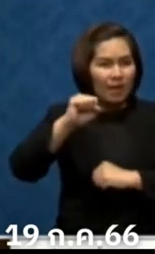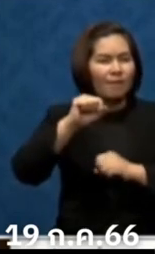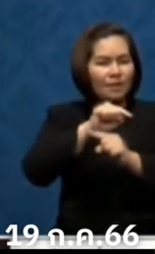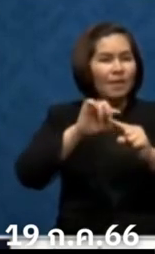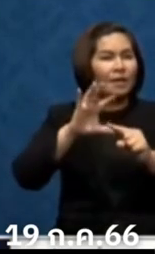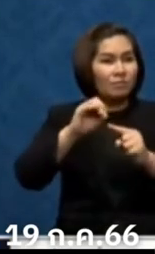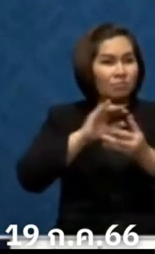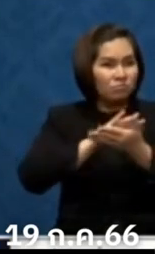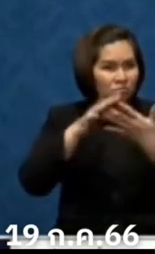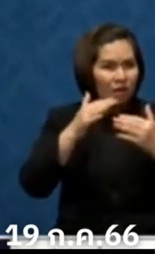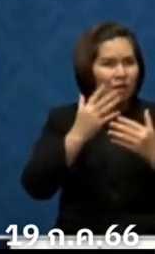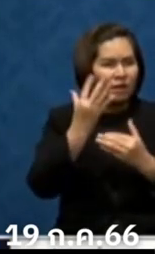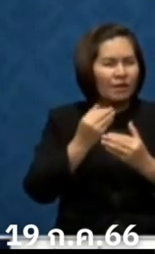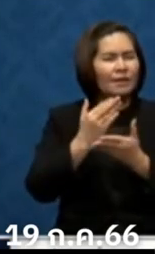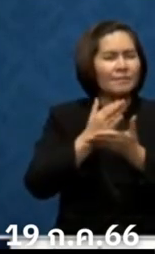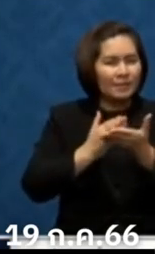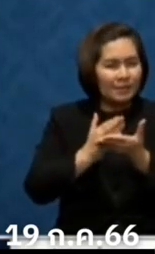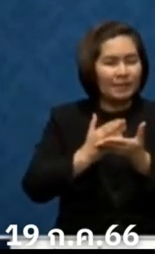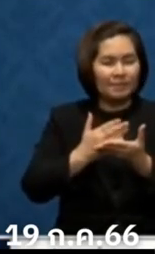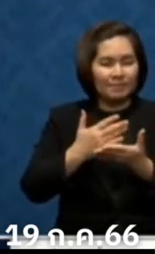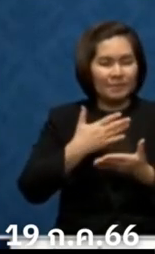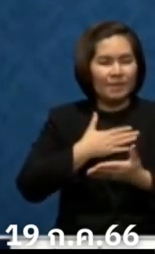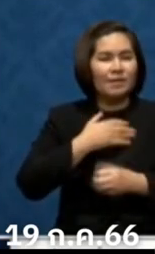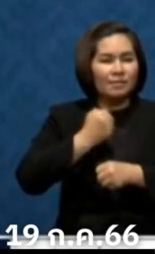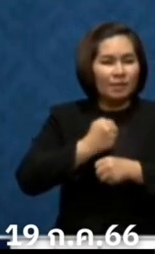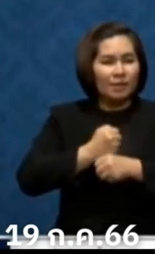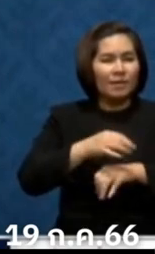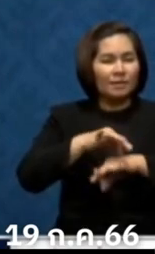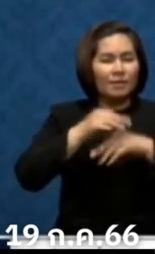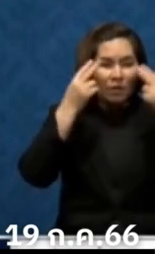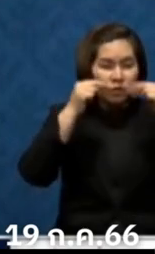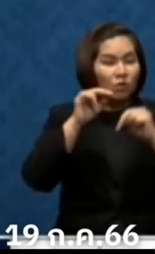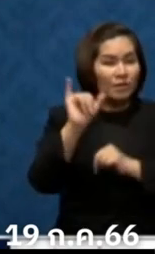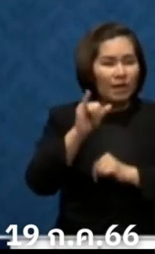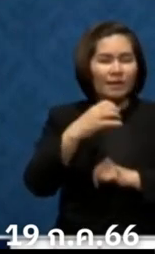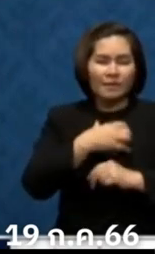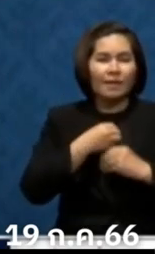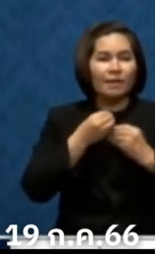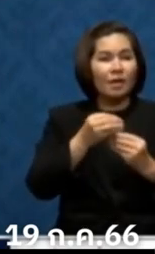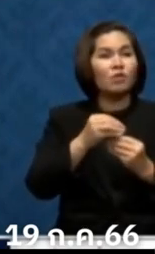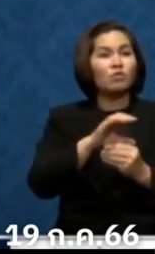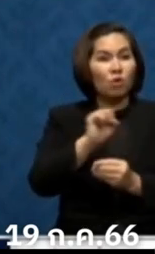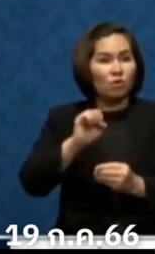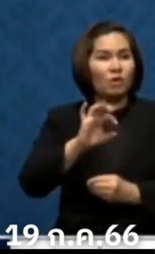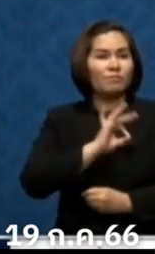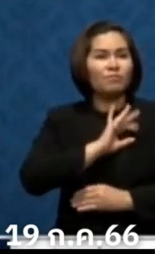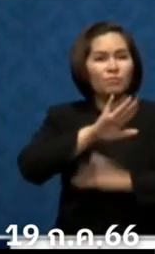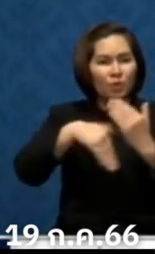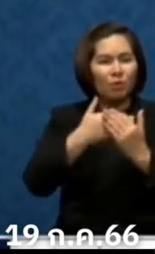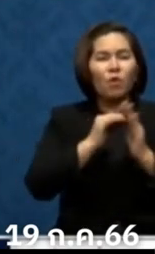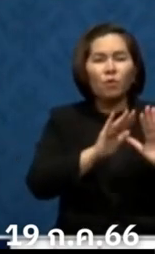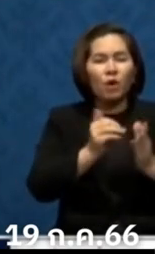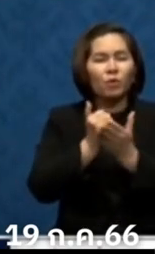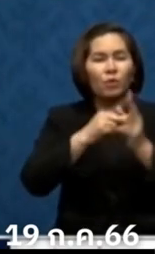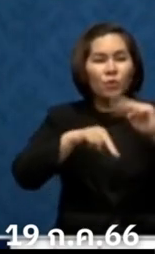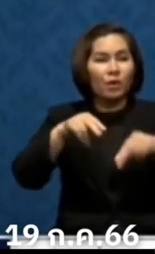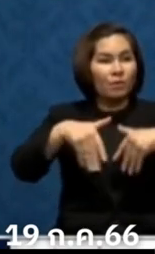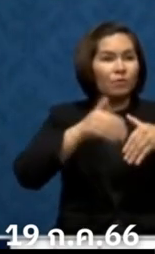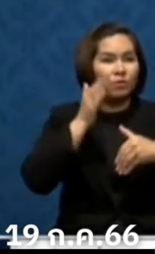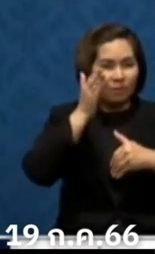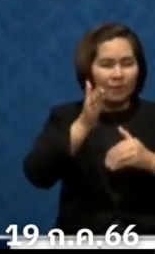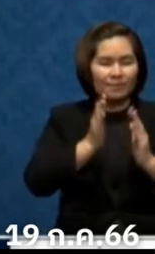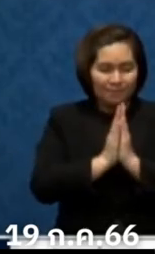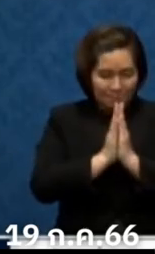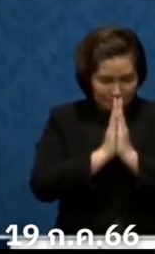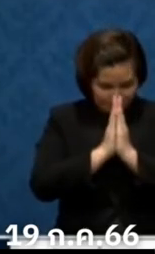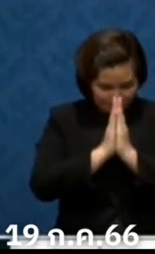ออีกครึ่งทางไม่ได้ปฏิบัติหน้าที่แต่ขอให้เพื่อนสมาชิกทุกคนช่วยกันดูแลประชาชนต่อไปมากครับท่